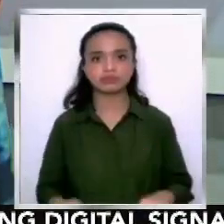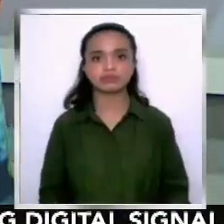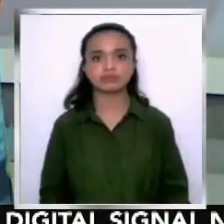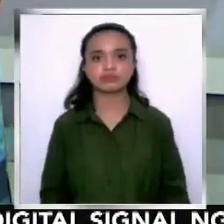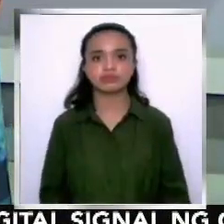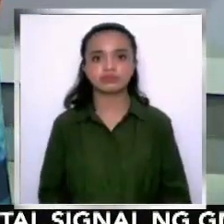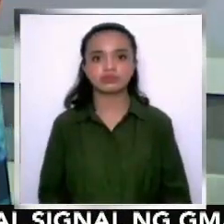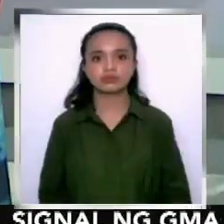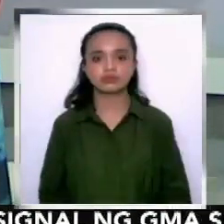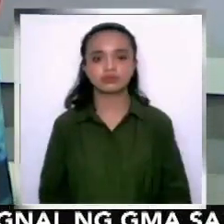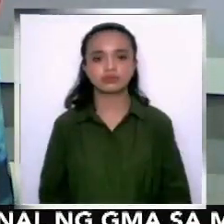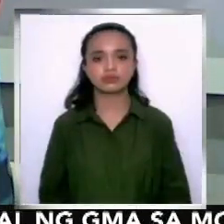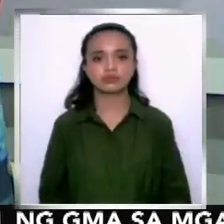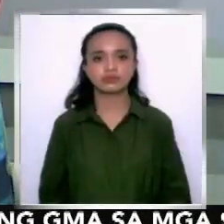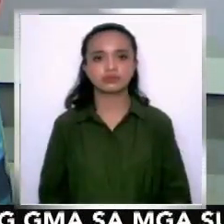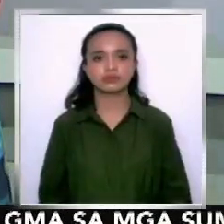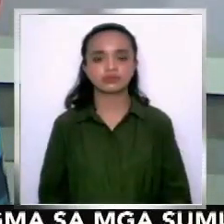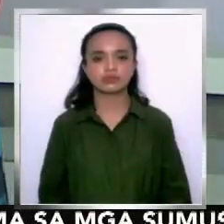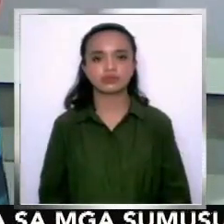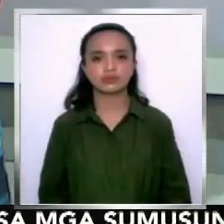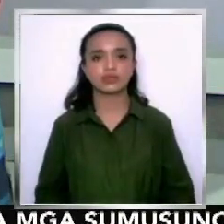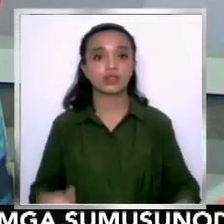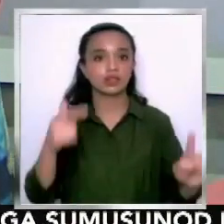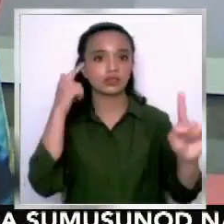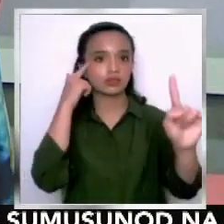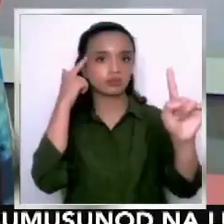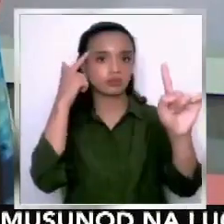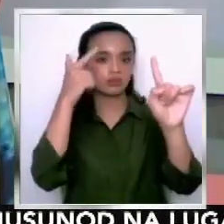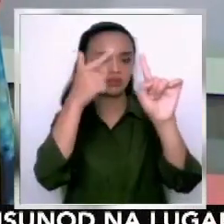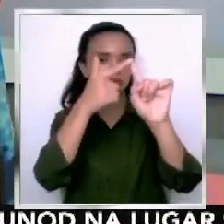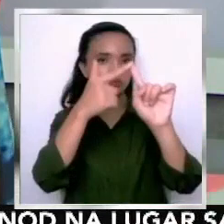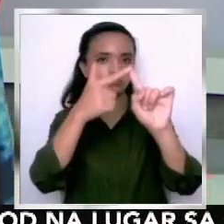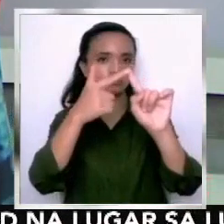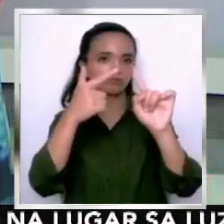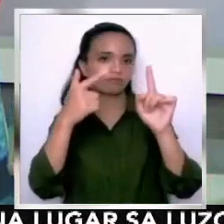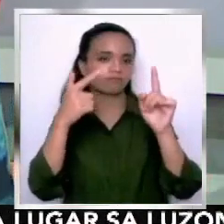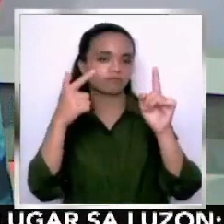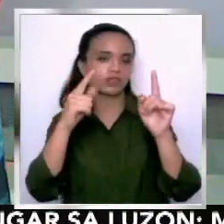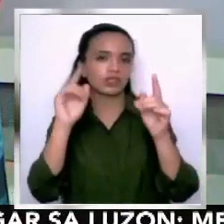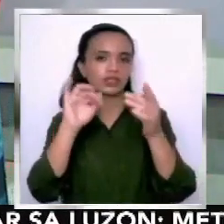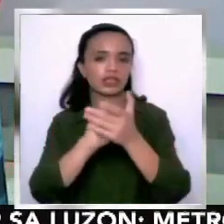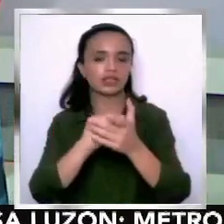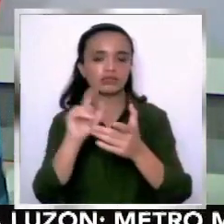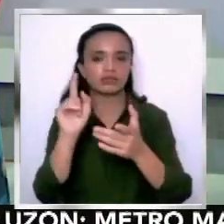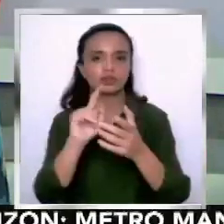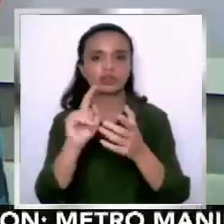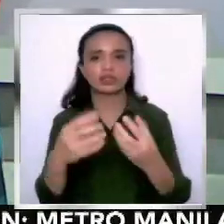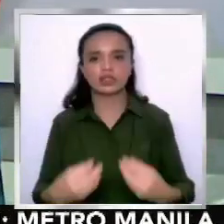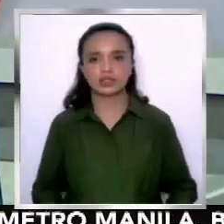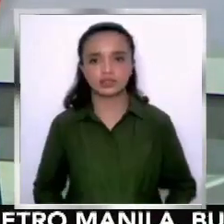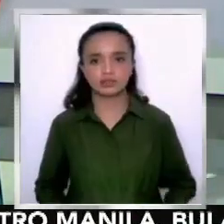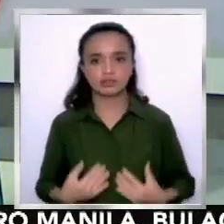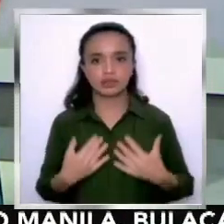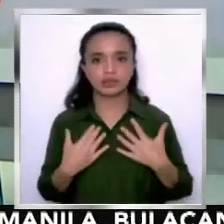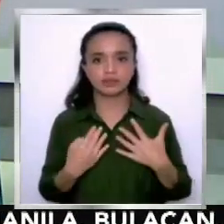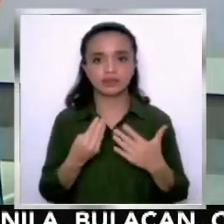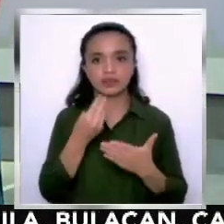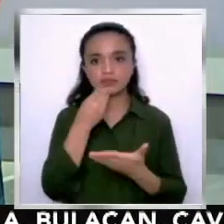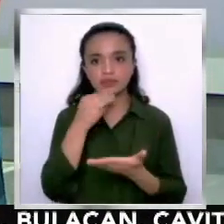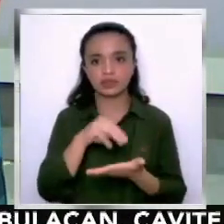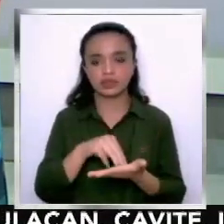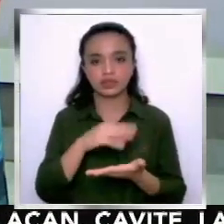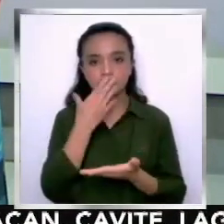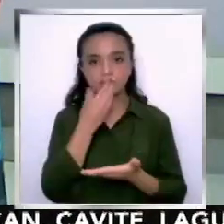Aim high. Yan ang nakaka-inspire na mensahe ng espesyal na biyahe na handog ng Naval Air